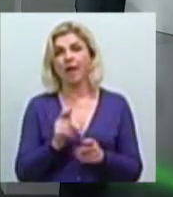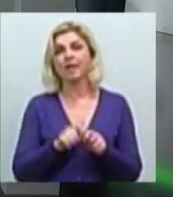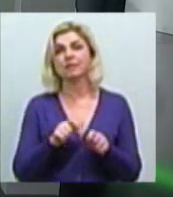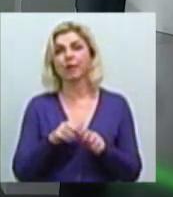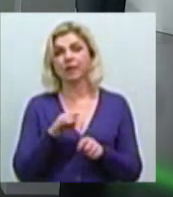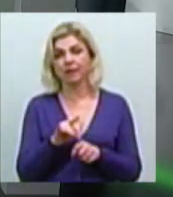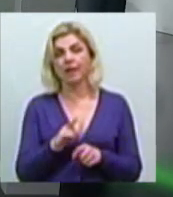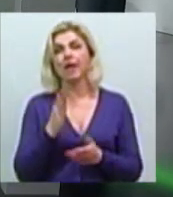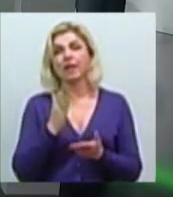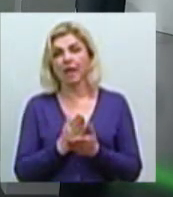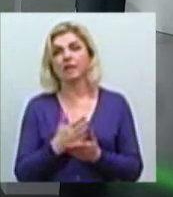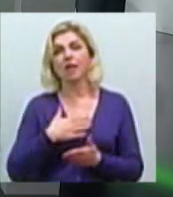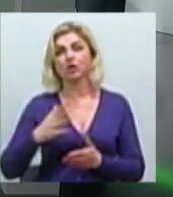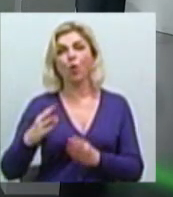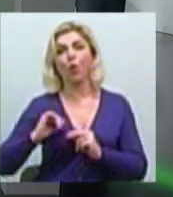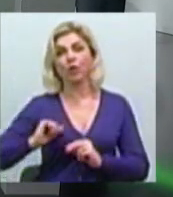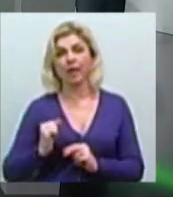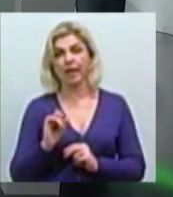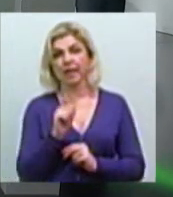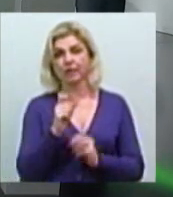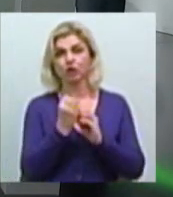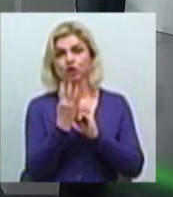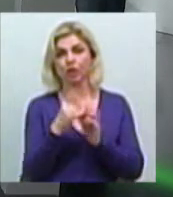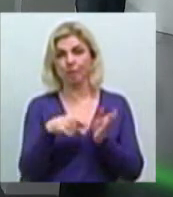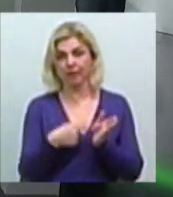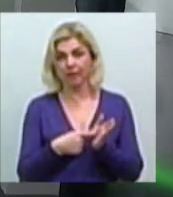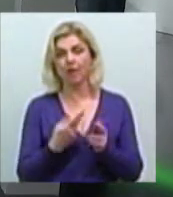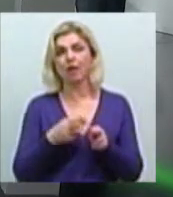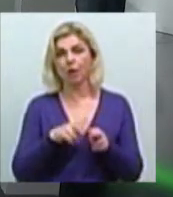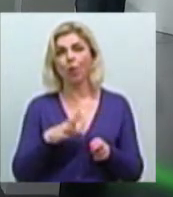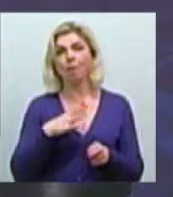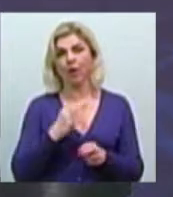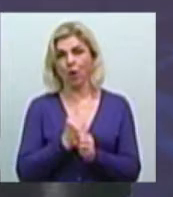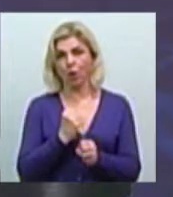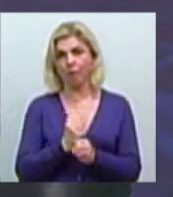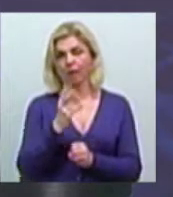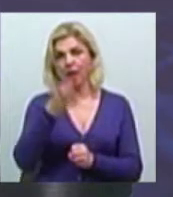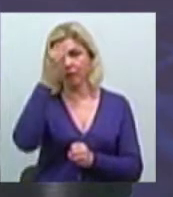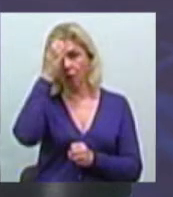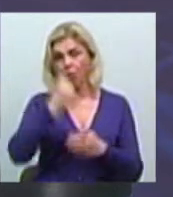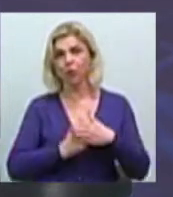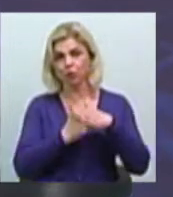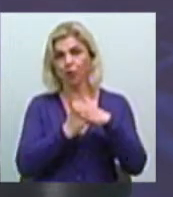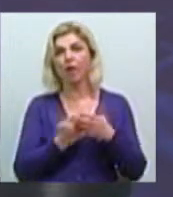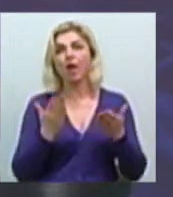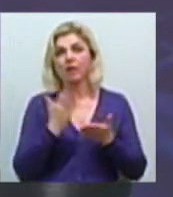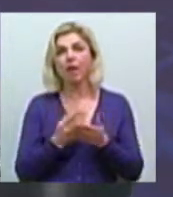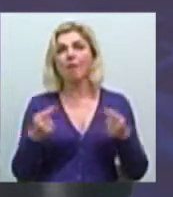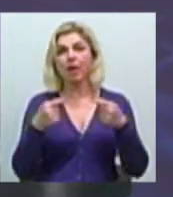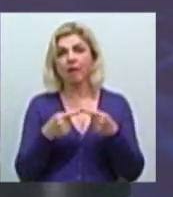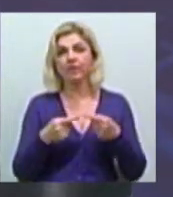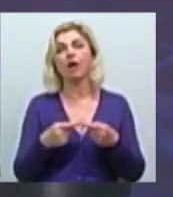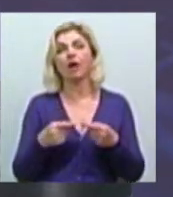з 14 міст, котрі робили це на науковій такій основі, якась певна методологія. Вони нам